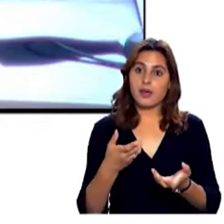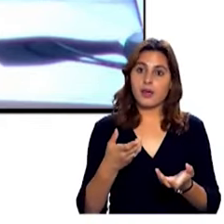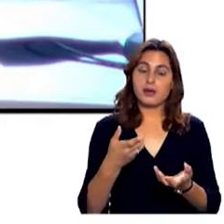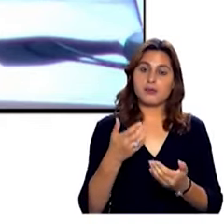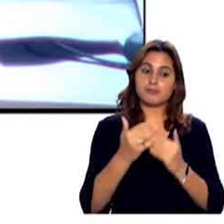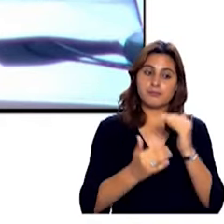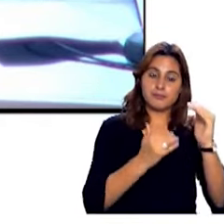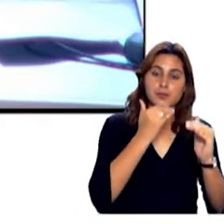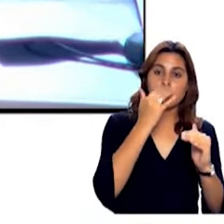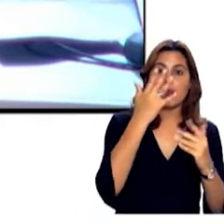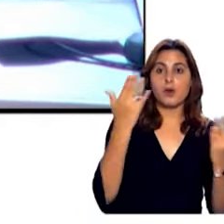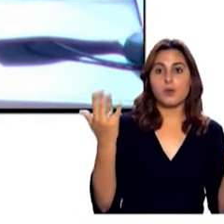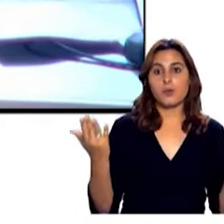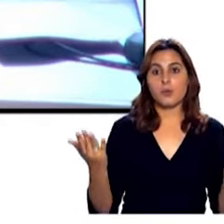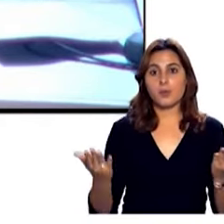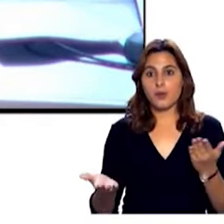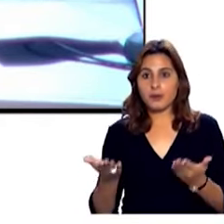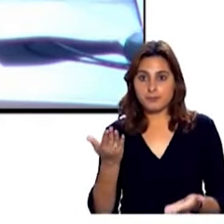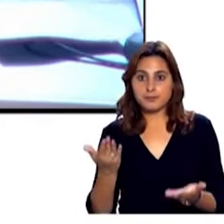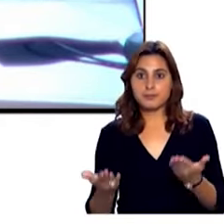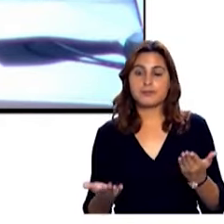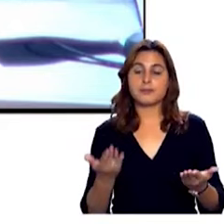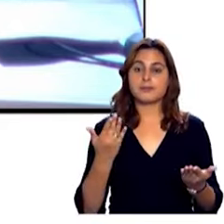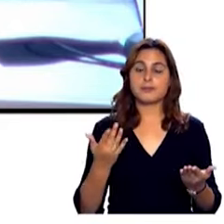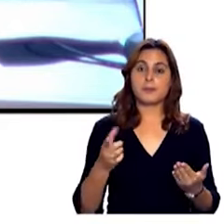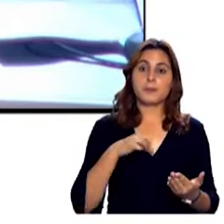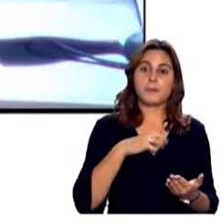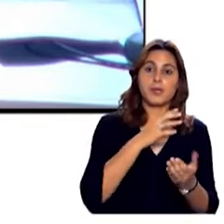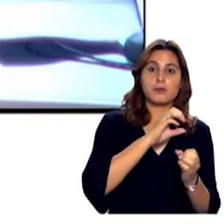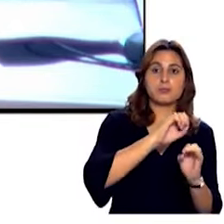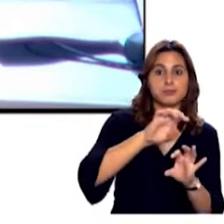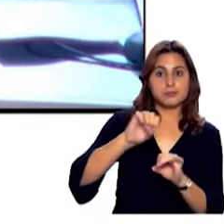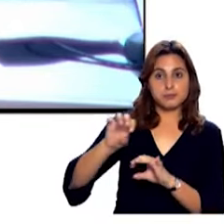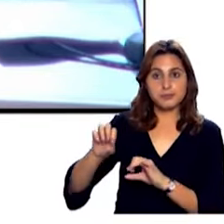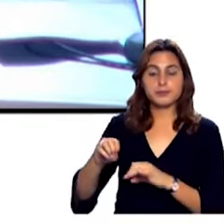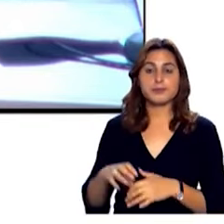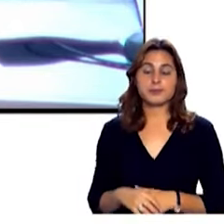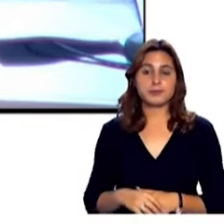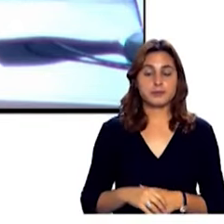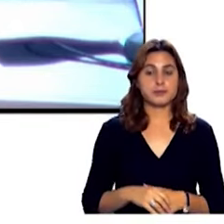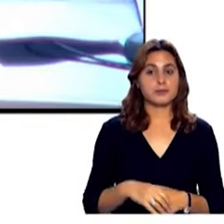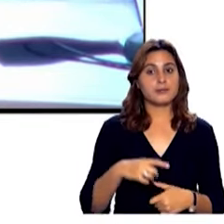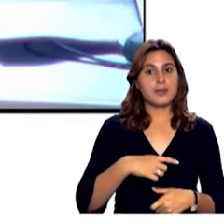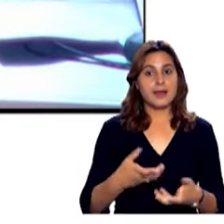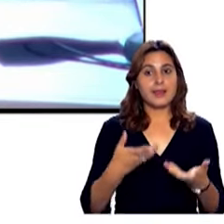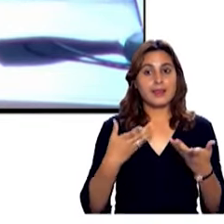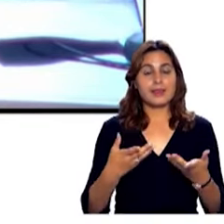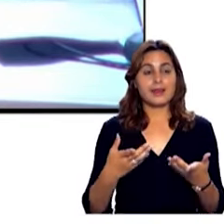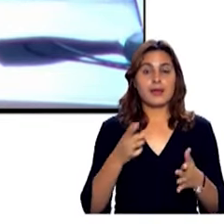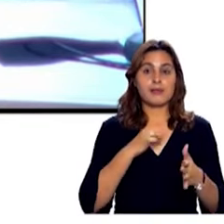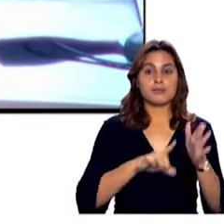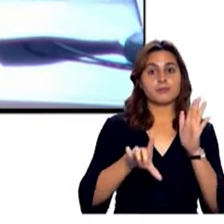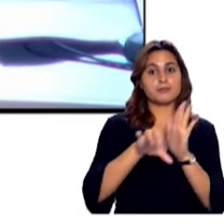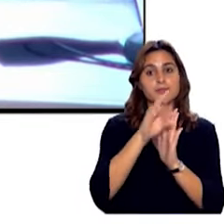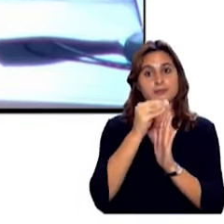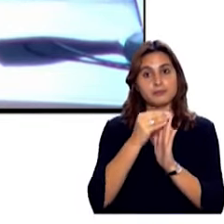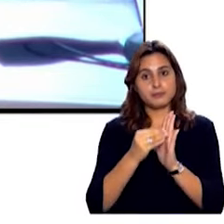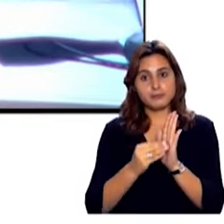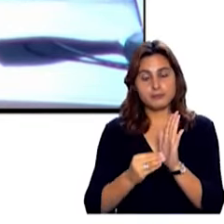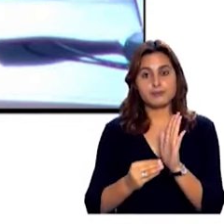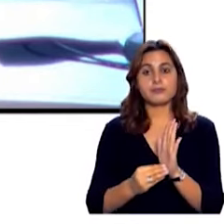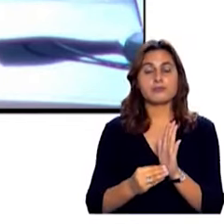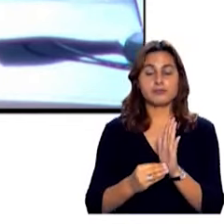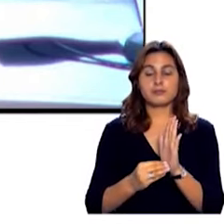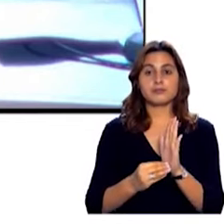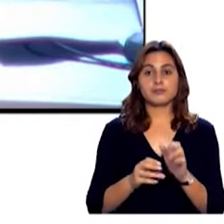disciplinaire ET normative Elle est en recherche de légitimité ET cette recherche de légitimité va jusqu'à Dire